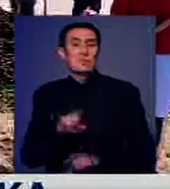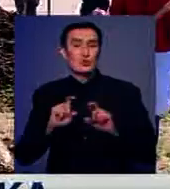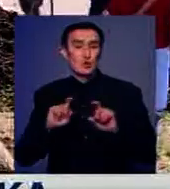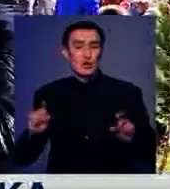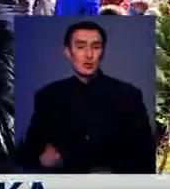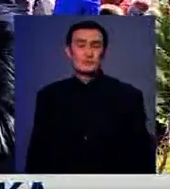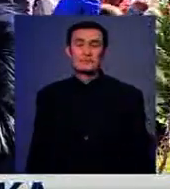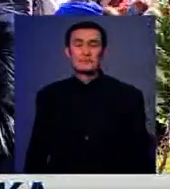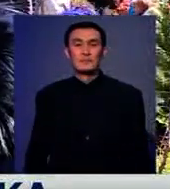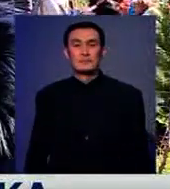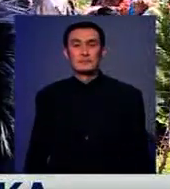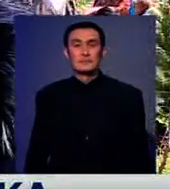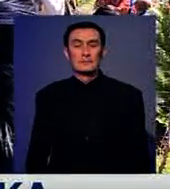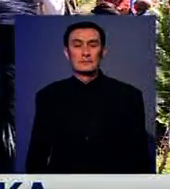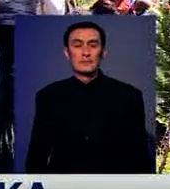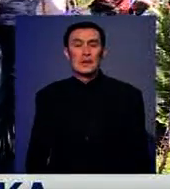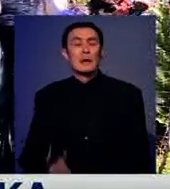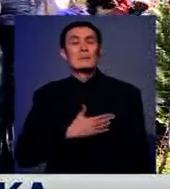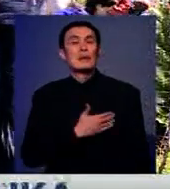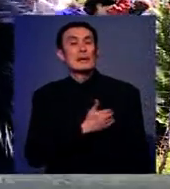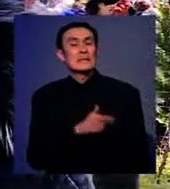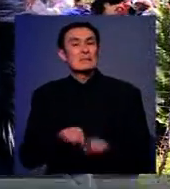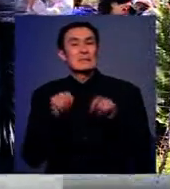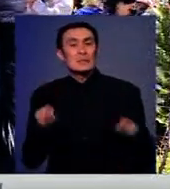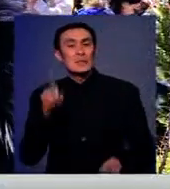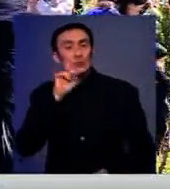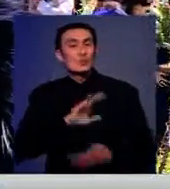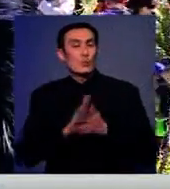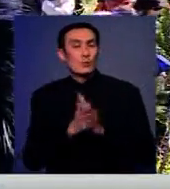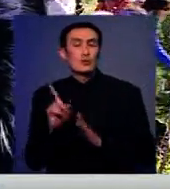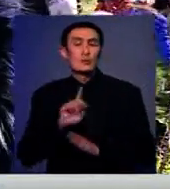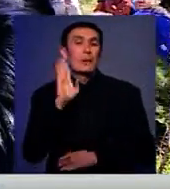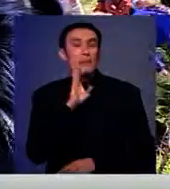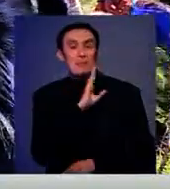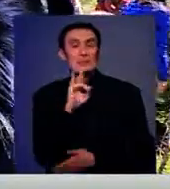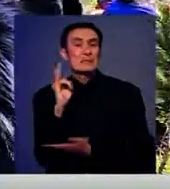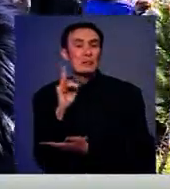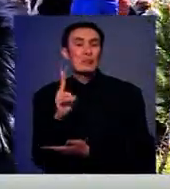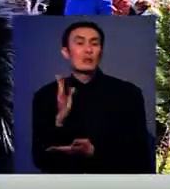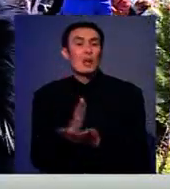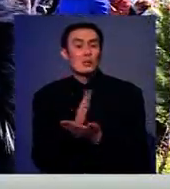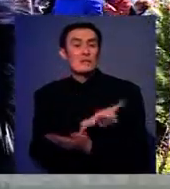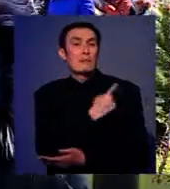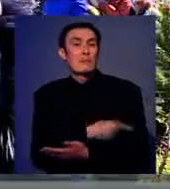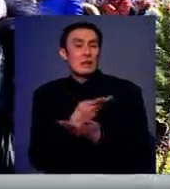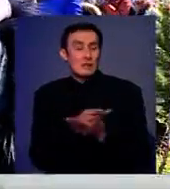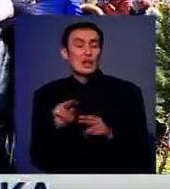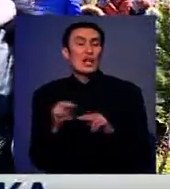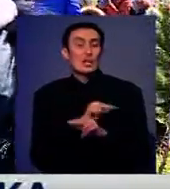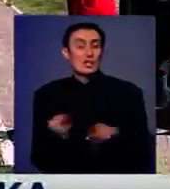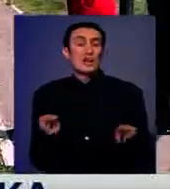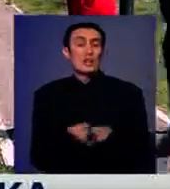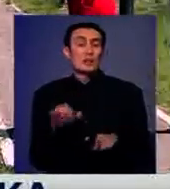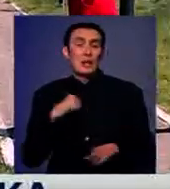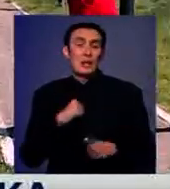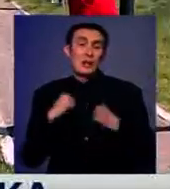медучреждений. Мы хотим создать такие условия, чтобы мамы с детками, которые находятся в больнице, кроме лечения, они могли